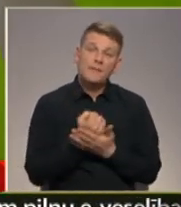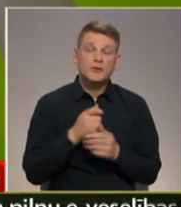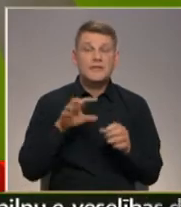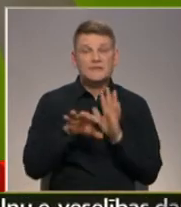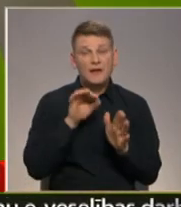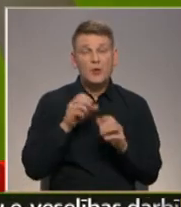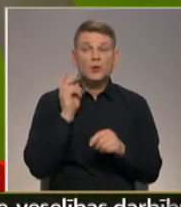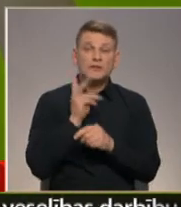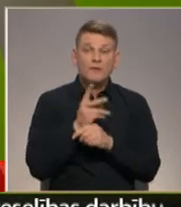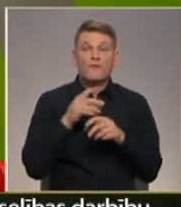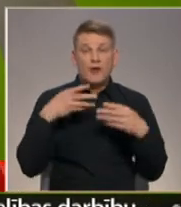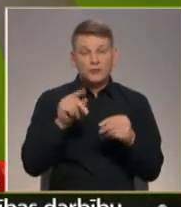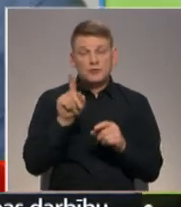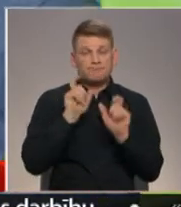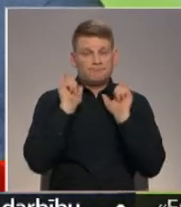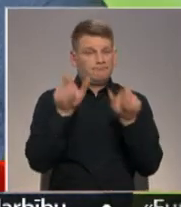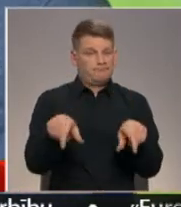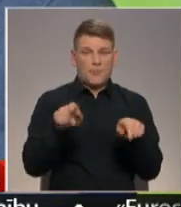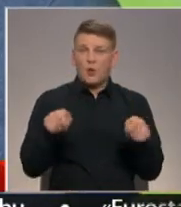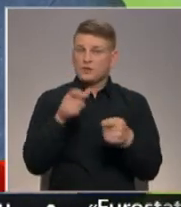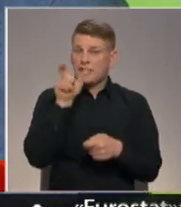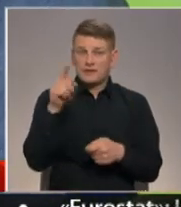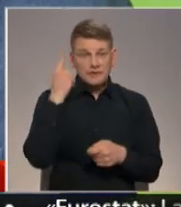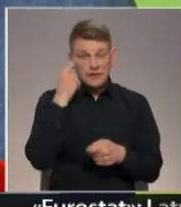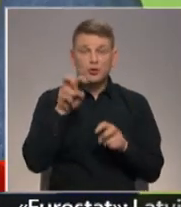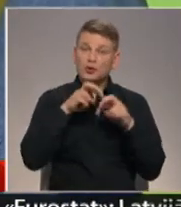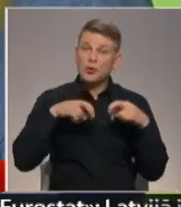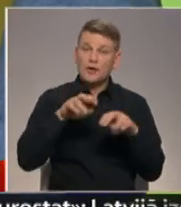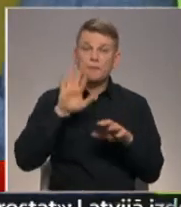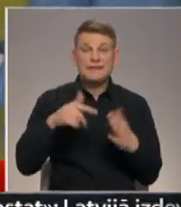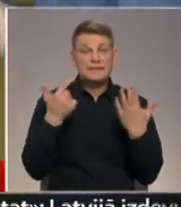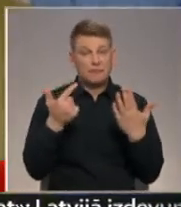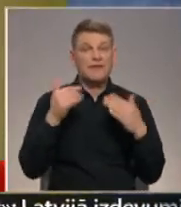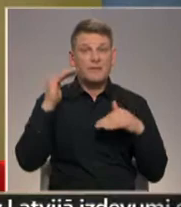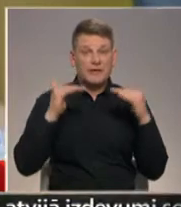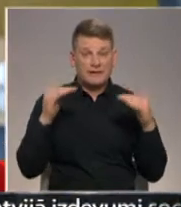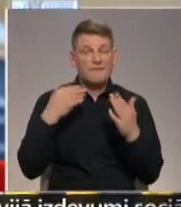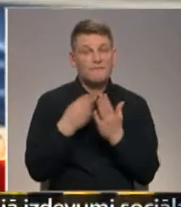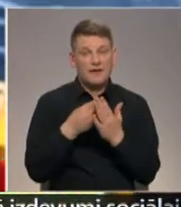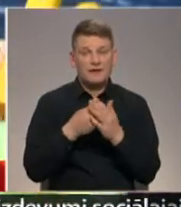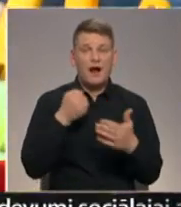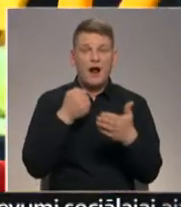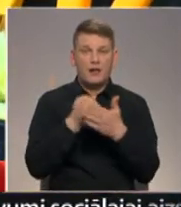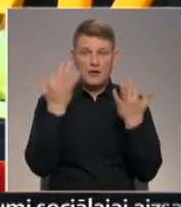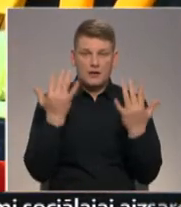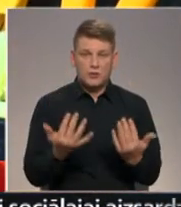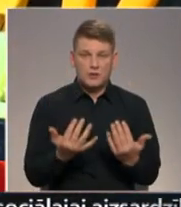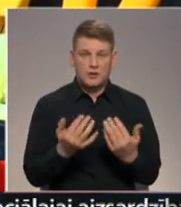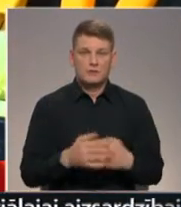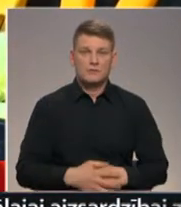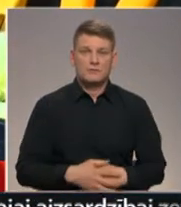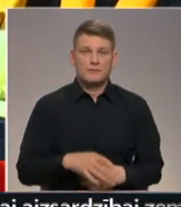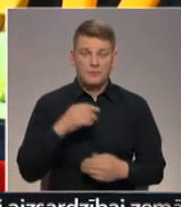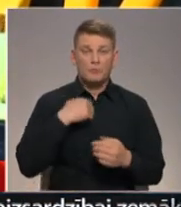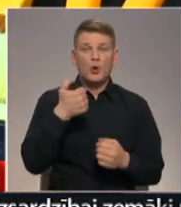izvēlēties uzdevumu veikšanai paliek pašu audzēkņu ziņā, bet žūrija pēc septiņiem kritērijiem vērtē gala rezultātu. Ir